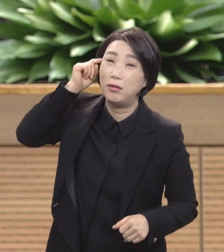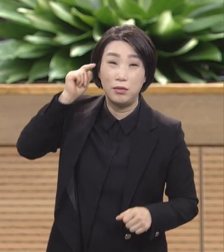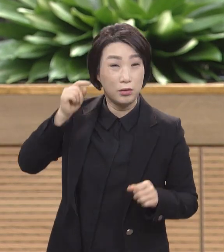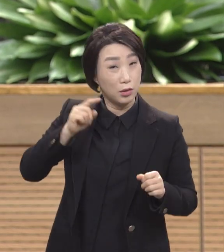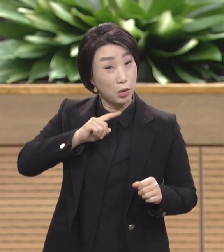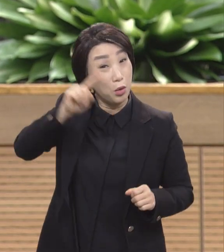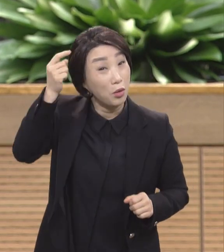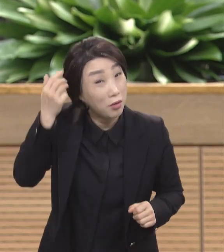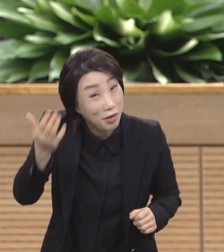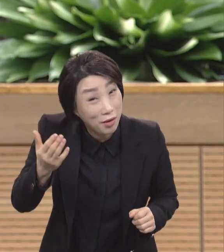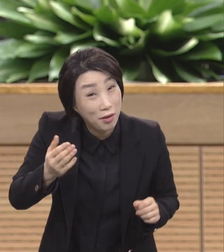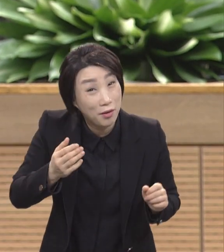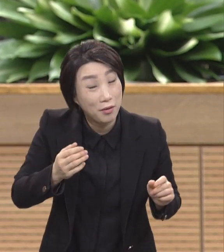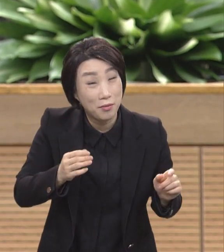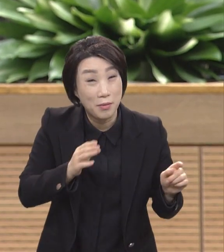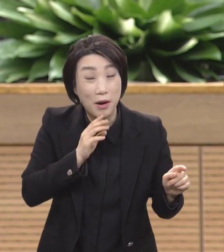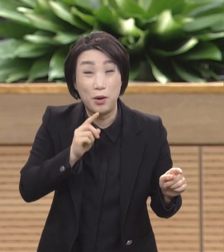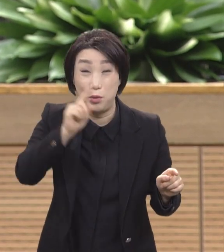그럴 텐데